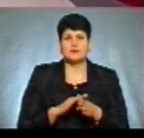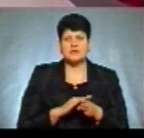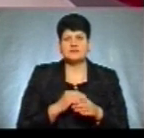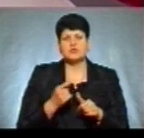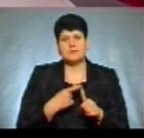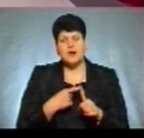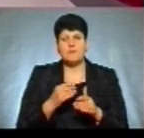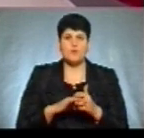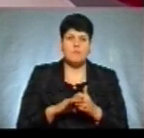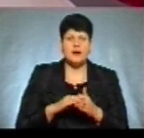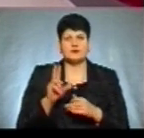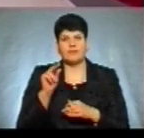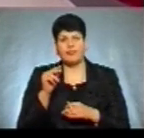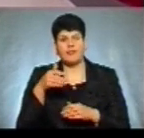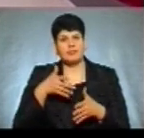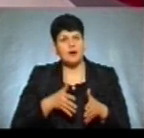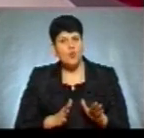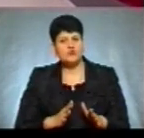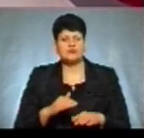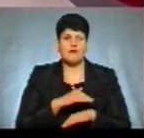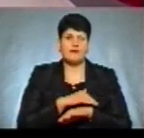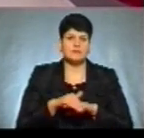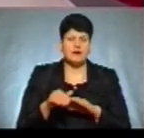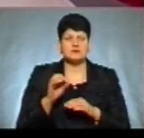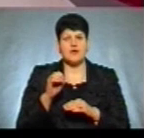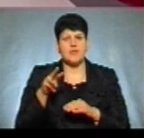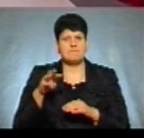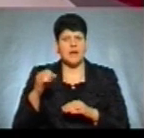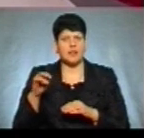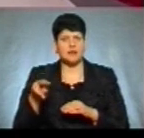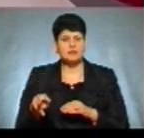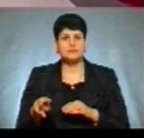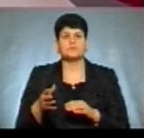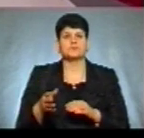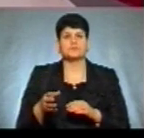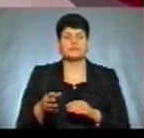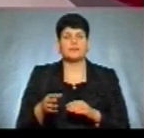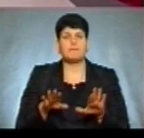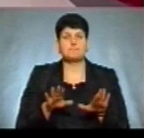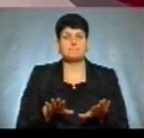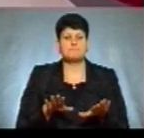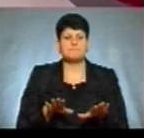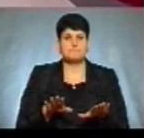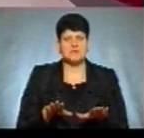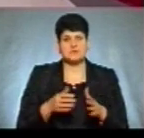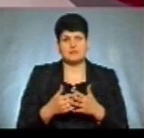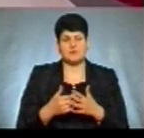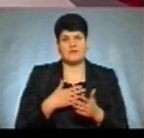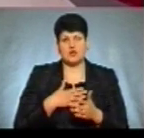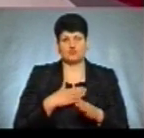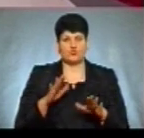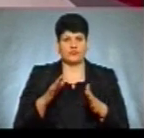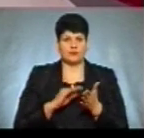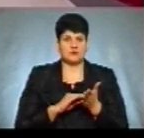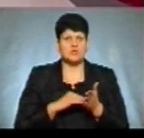батькові, дата народження, адреса, емейл-адреса і місце, ну, тобто, наприклад, в нашому випадку